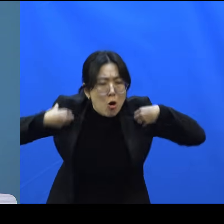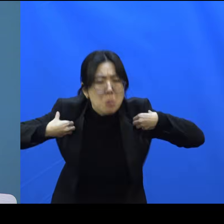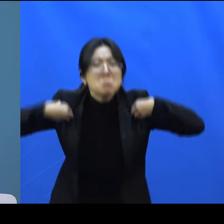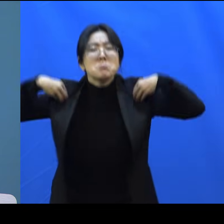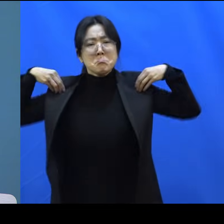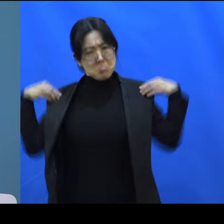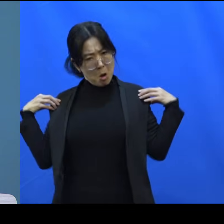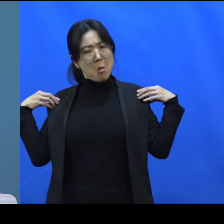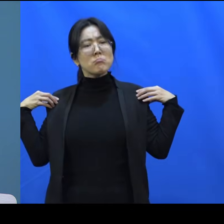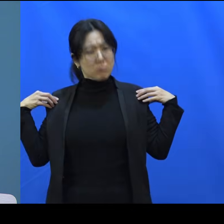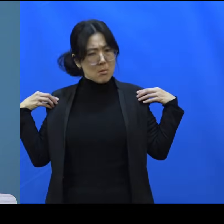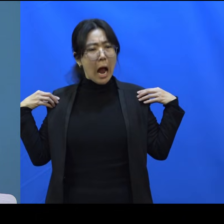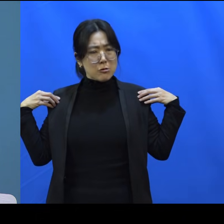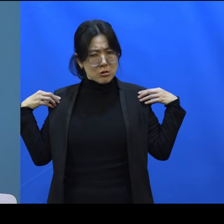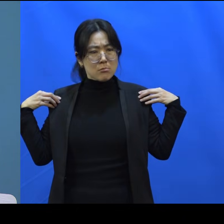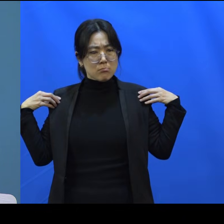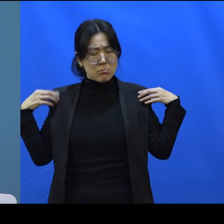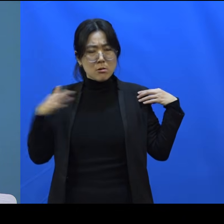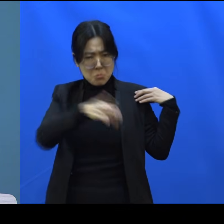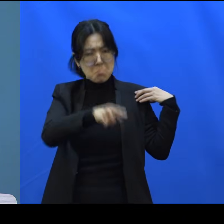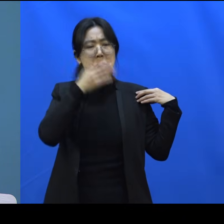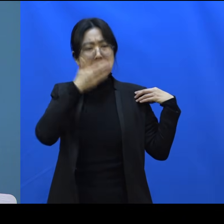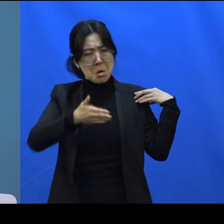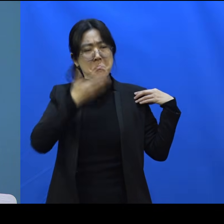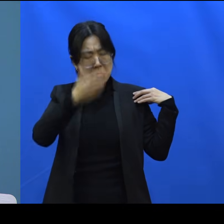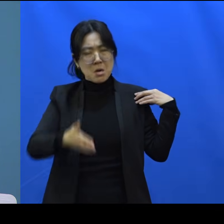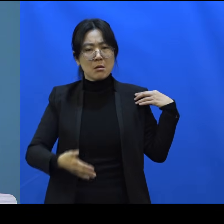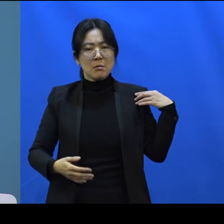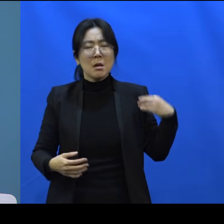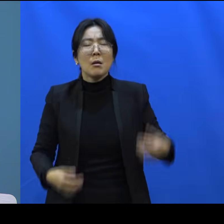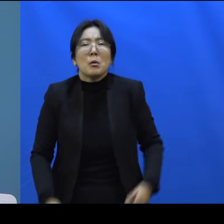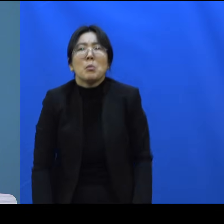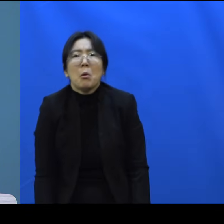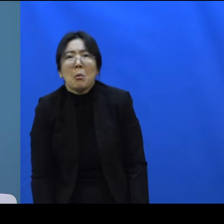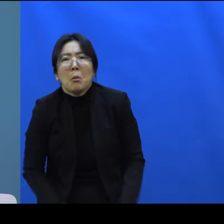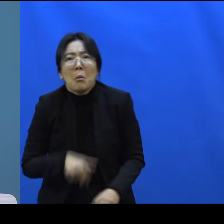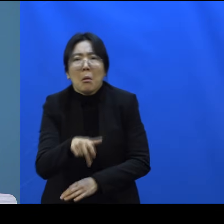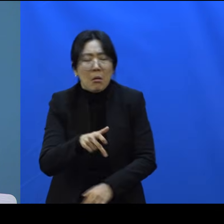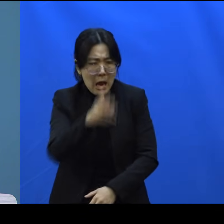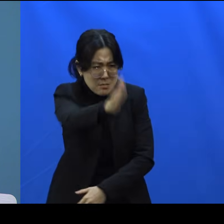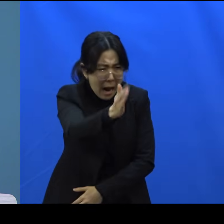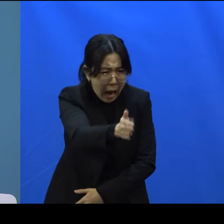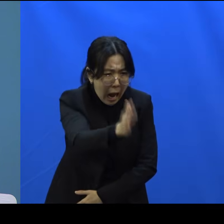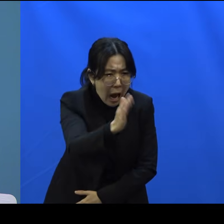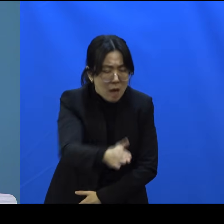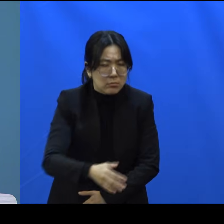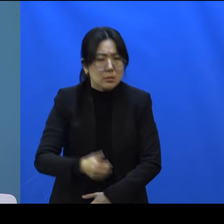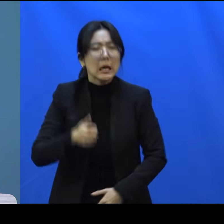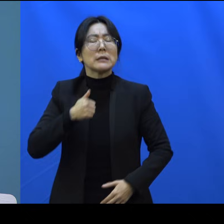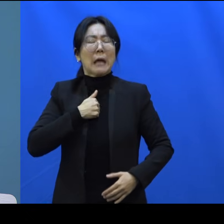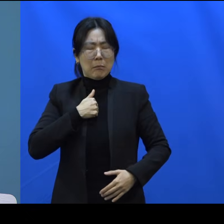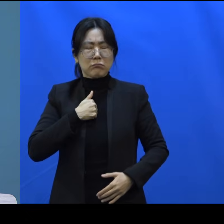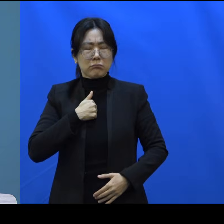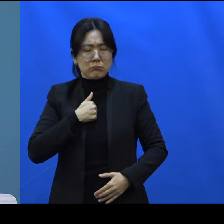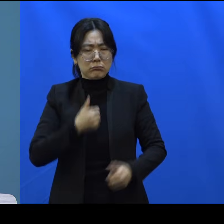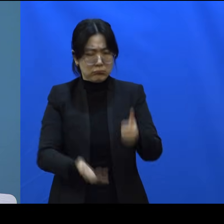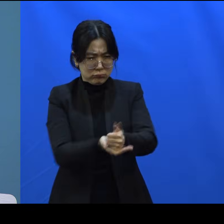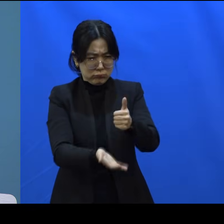펴. 이렇게 너무 이렇게 힘없이 이렇게 축 늘어지면 이렇게 자신감을 훅